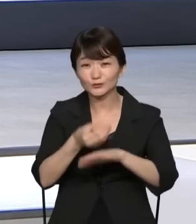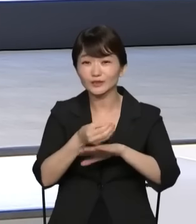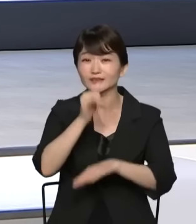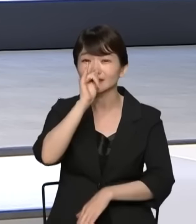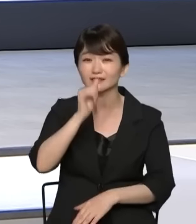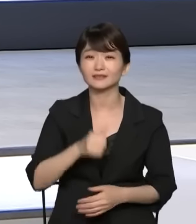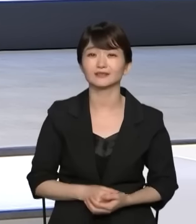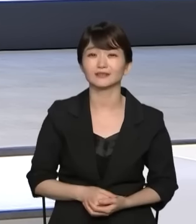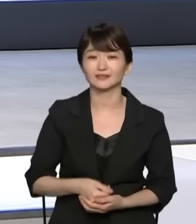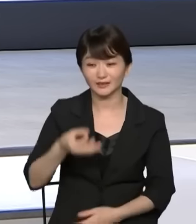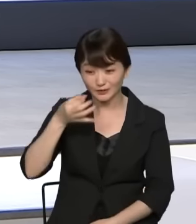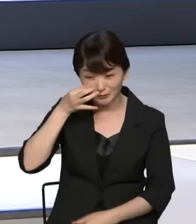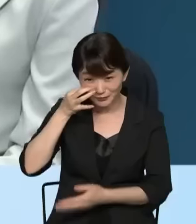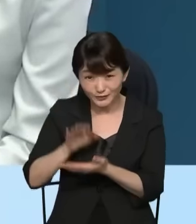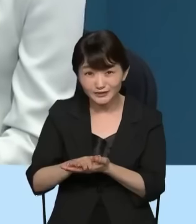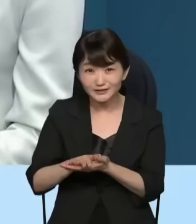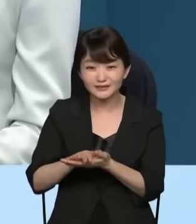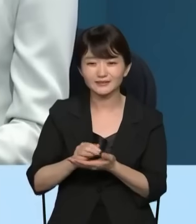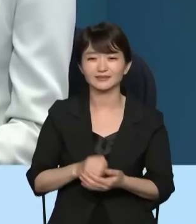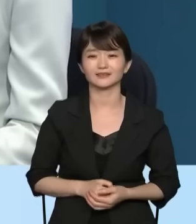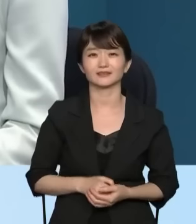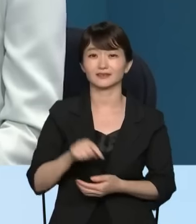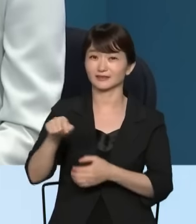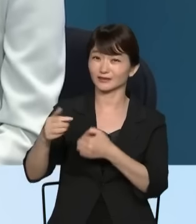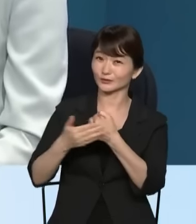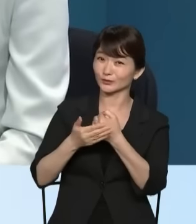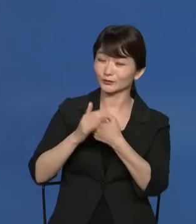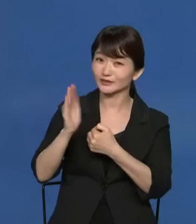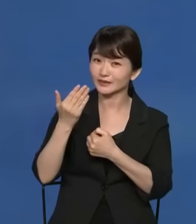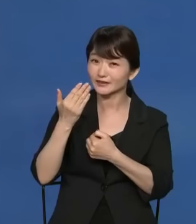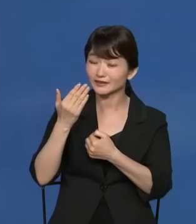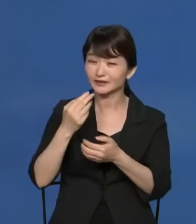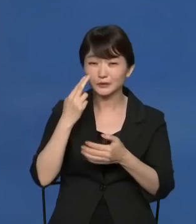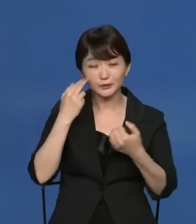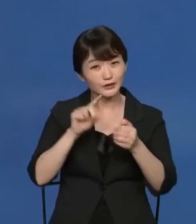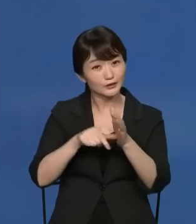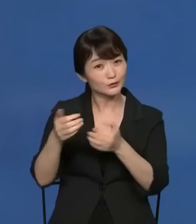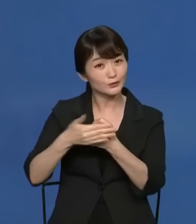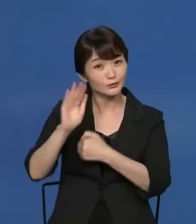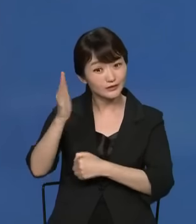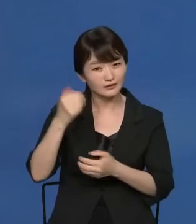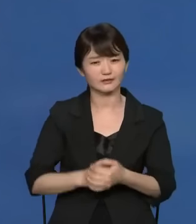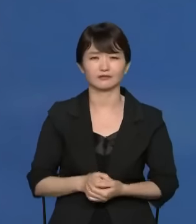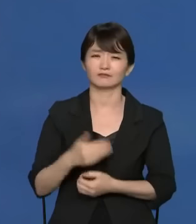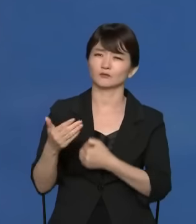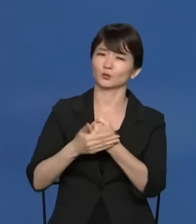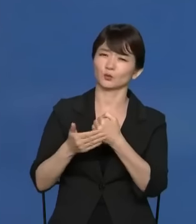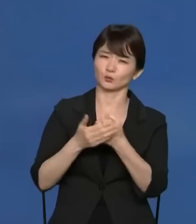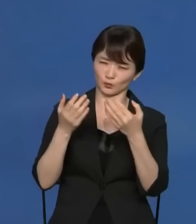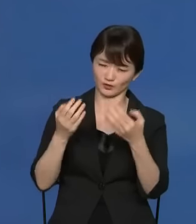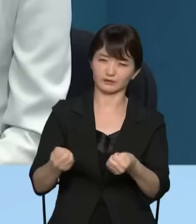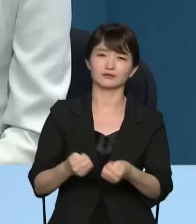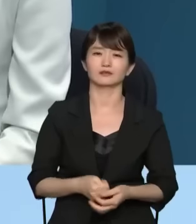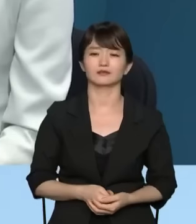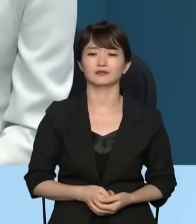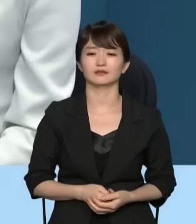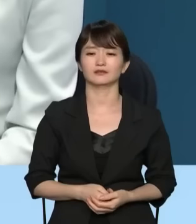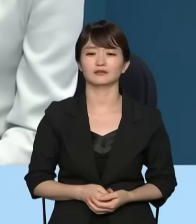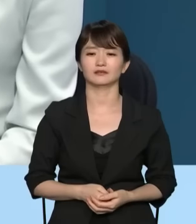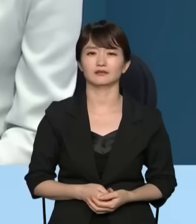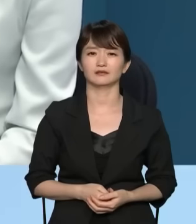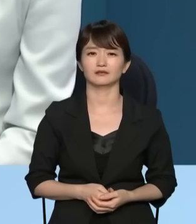보셨구나. 예, 그렇죠. 그런 게 좀 도움이 되던가요? 실제 연기할 때? 도움이 많이 돼요. 아, 그래요? 예. 나 근데